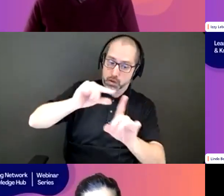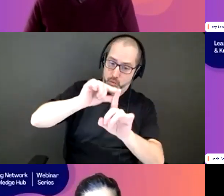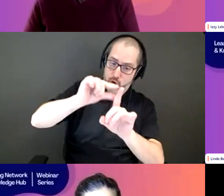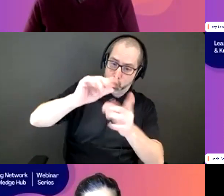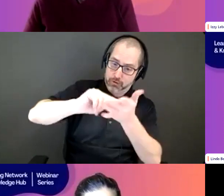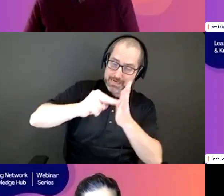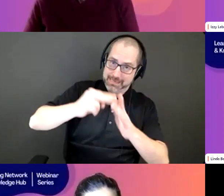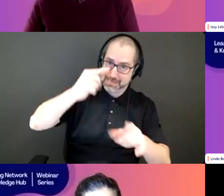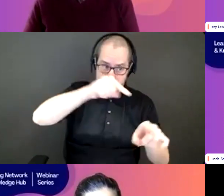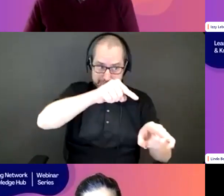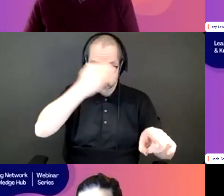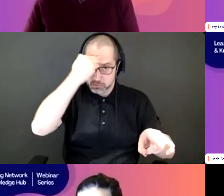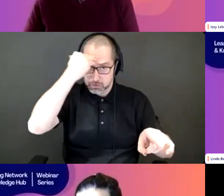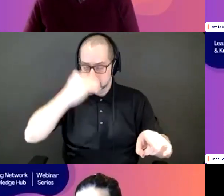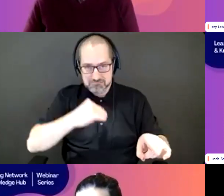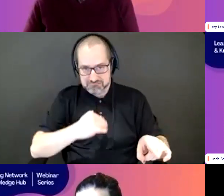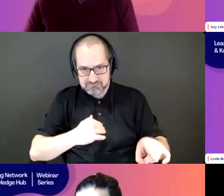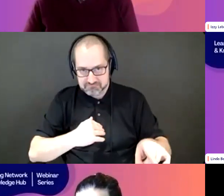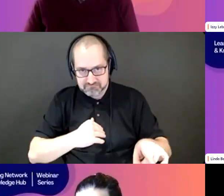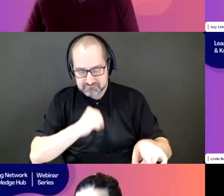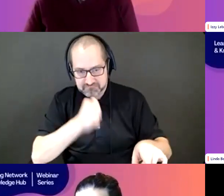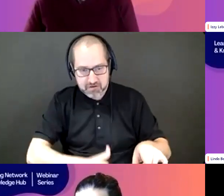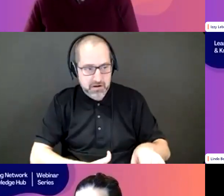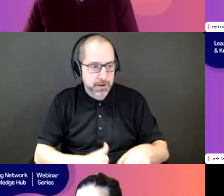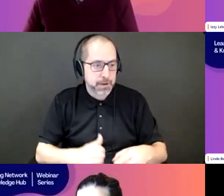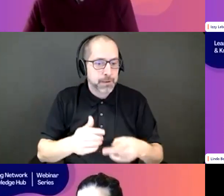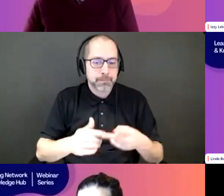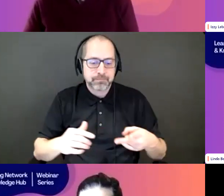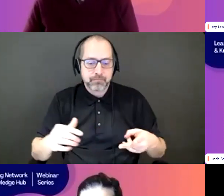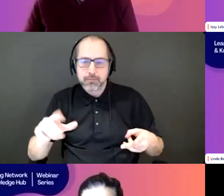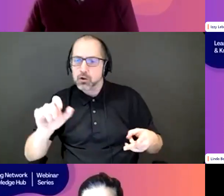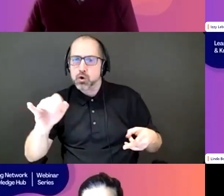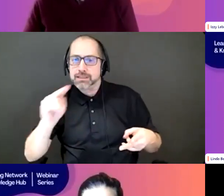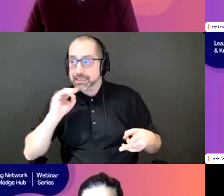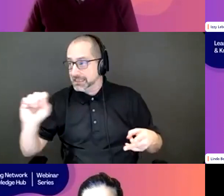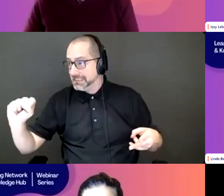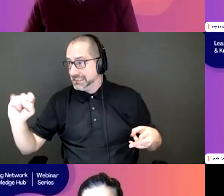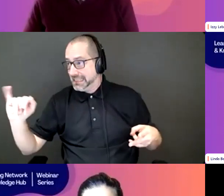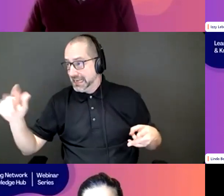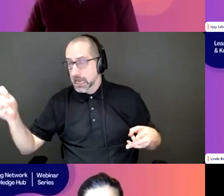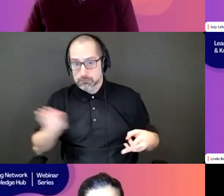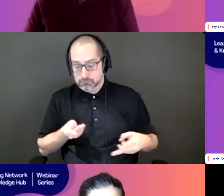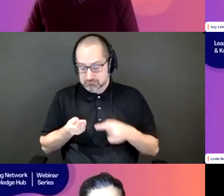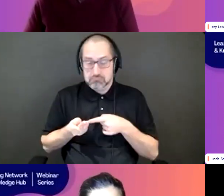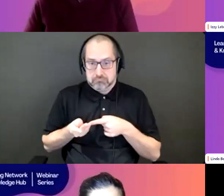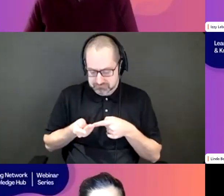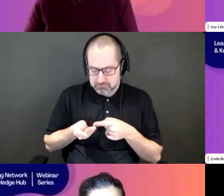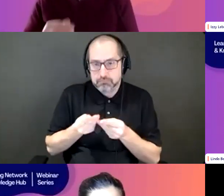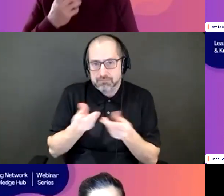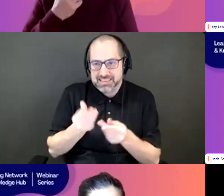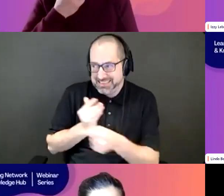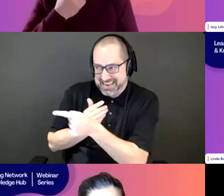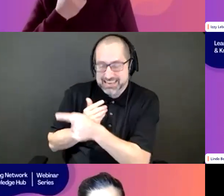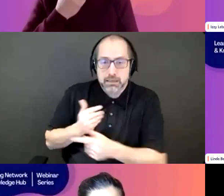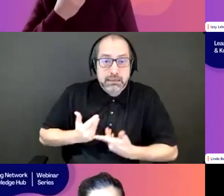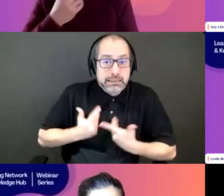de définition de ce que c'est le contrôle coercitif dans la tête j'aimerais mentionner que Céline ne vient de répondre elle a dit